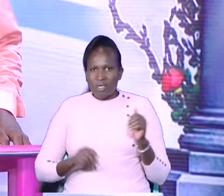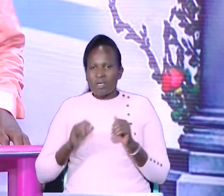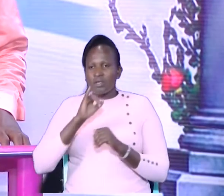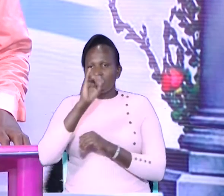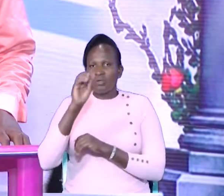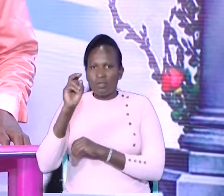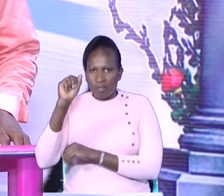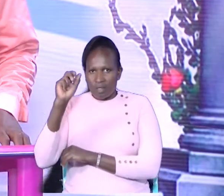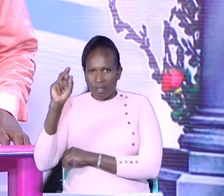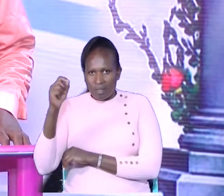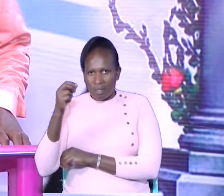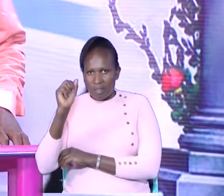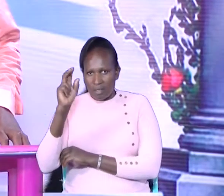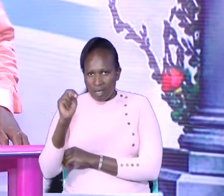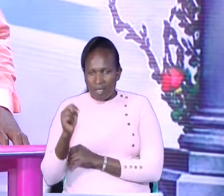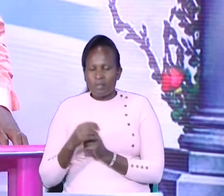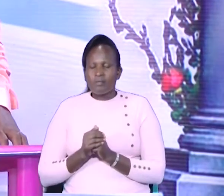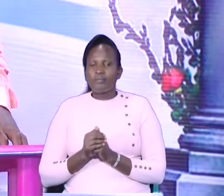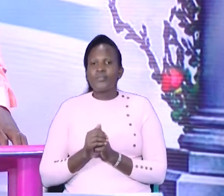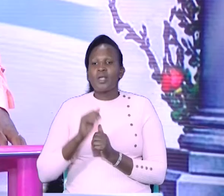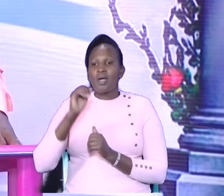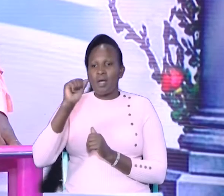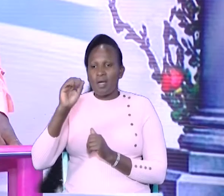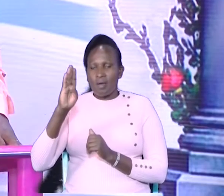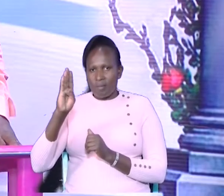Jonathan, there is Abinadab.